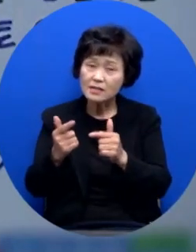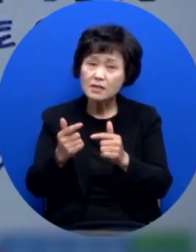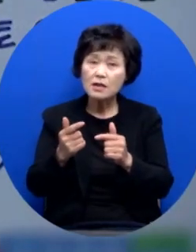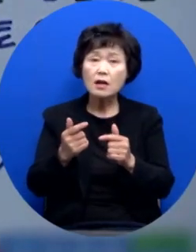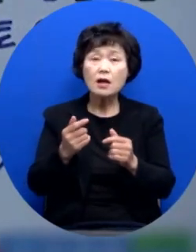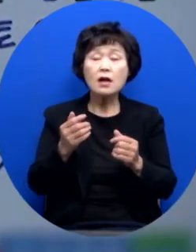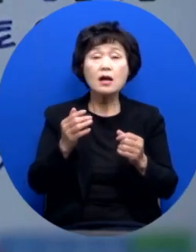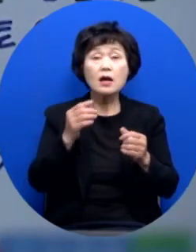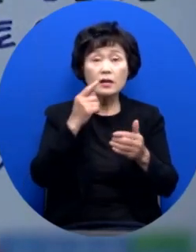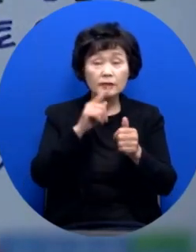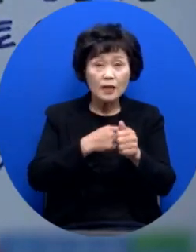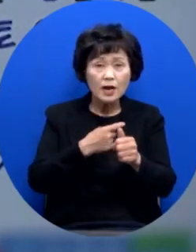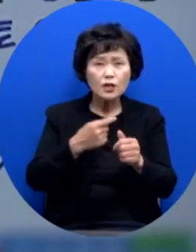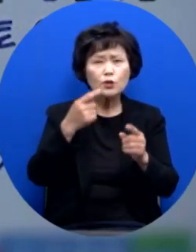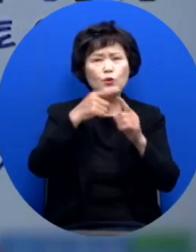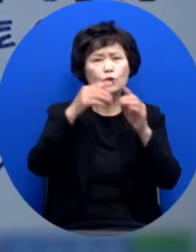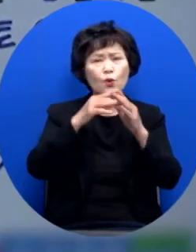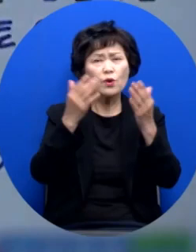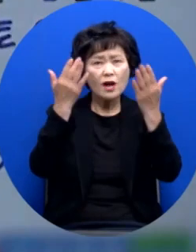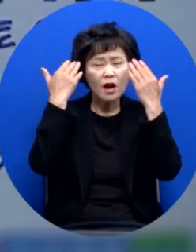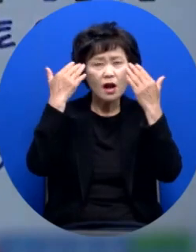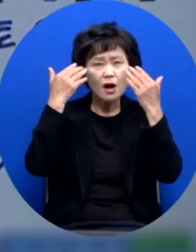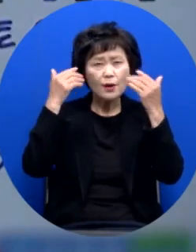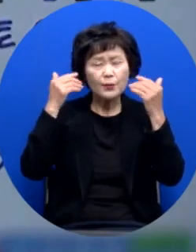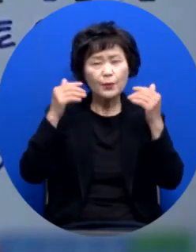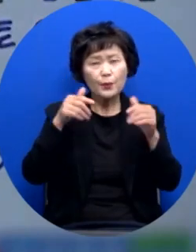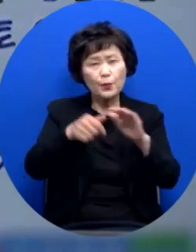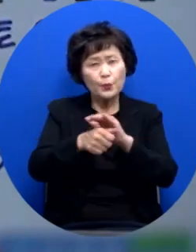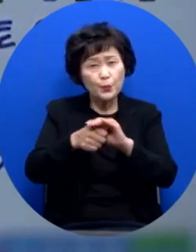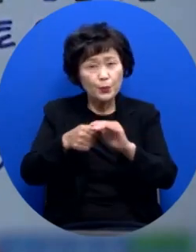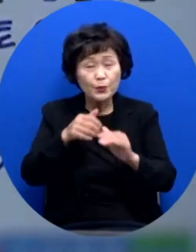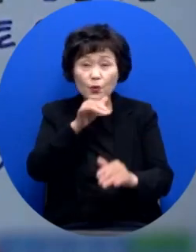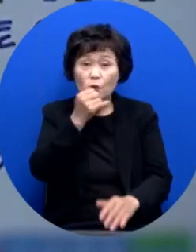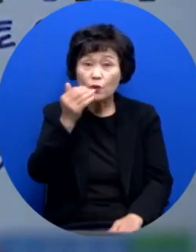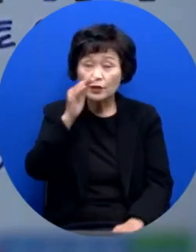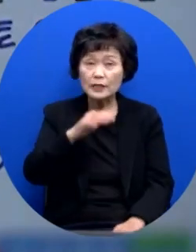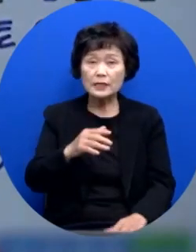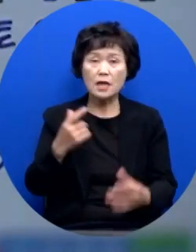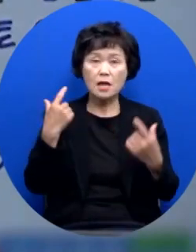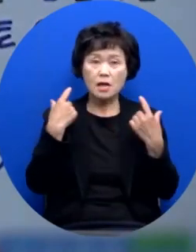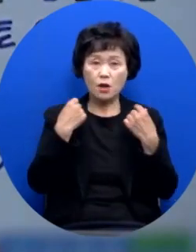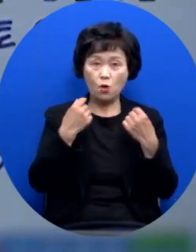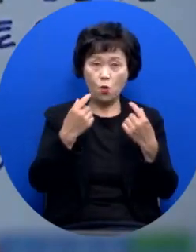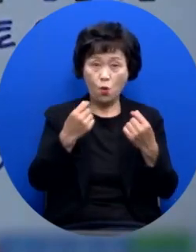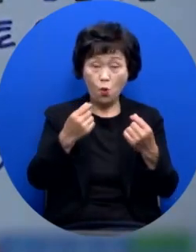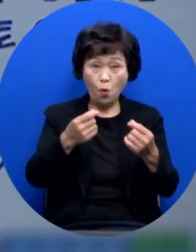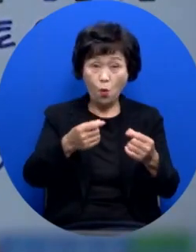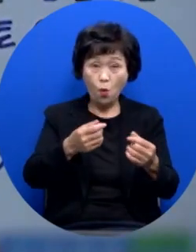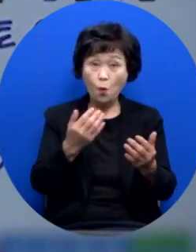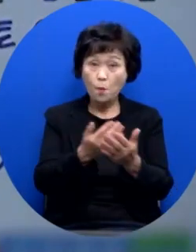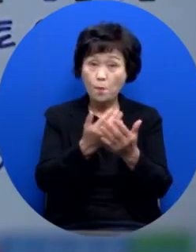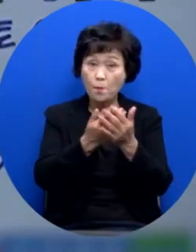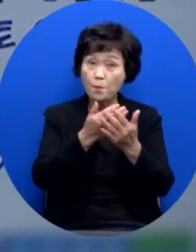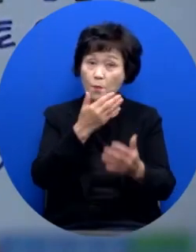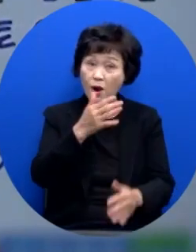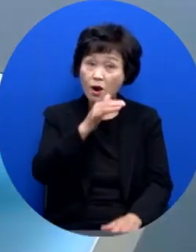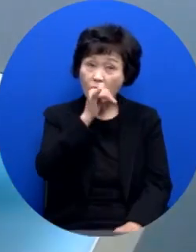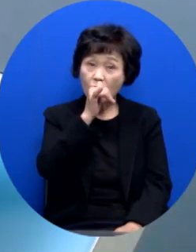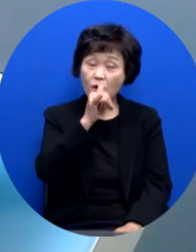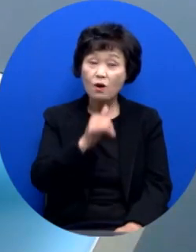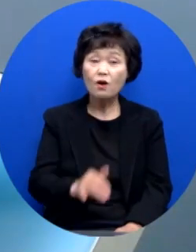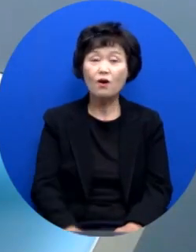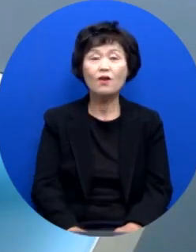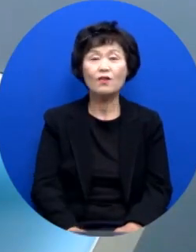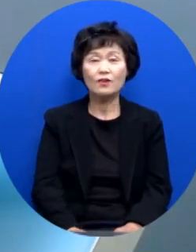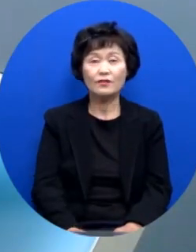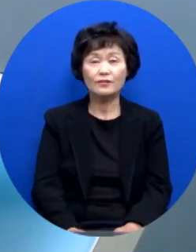학교뿐만 아니라 많이 위축된 게 사실인데 그럼에도 목포지회는 기존 사역을 유지하실 뿐 아니라 시대적 환경까지 사역에 접목하셨다고요? 아,